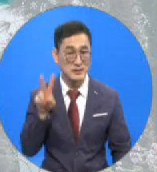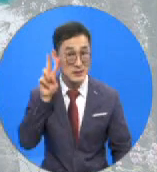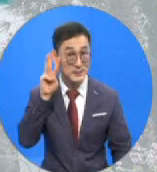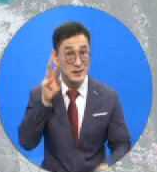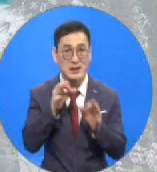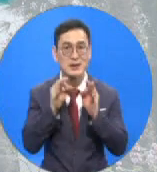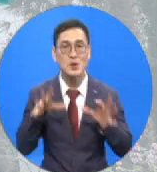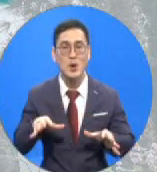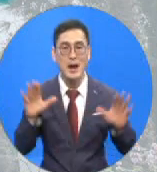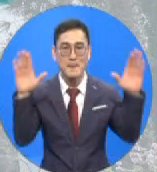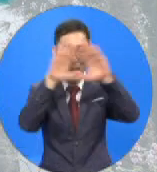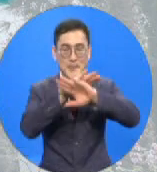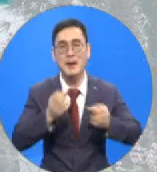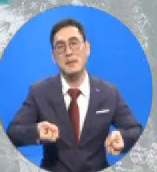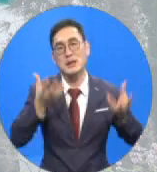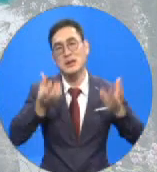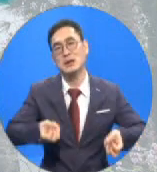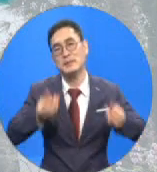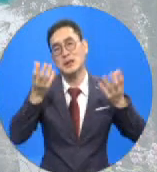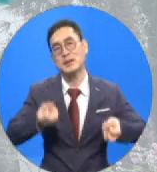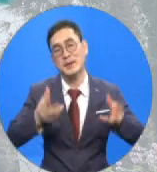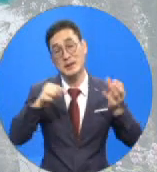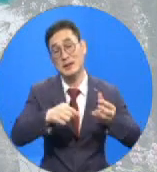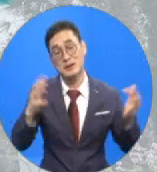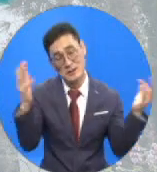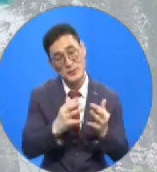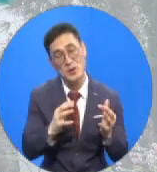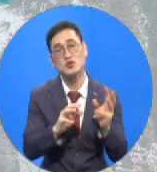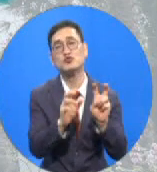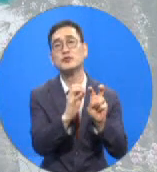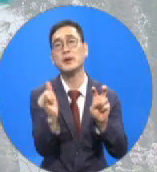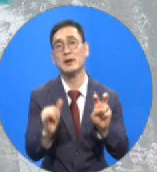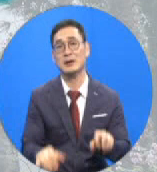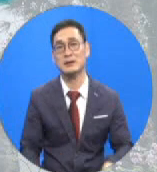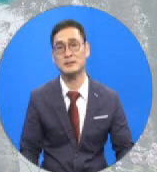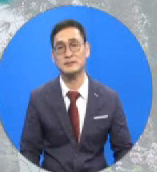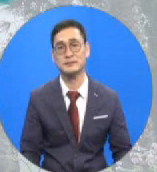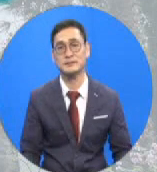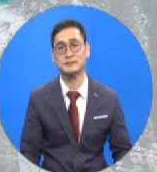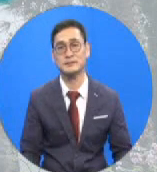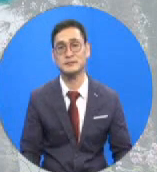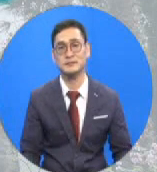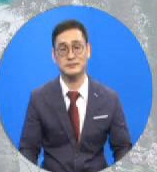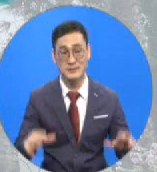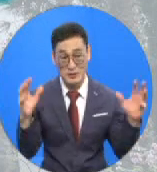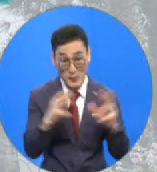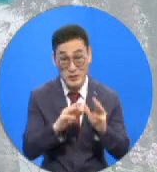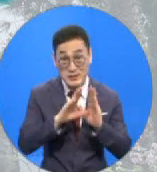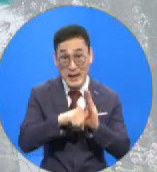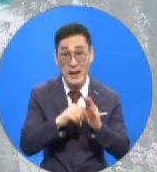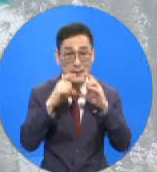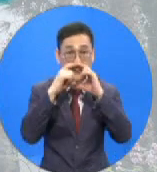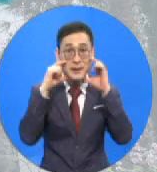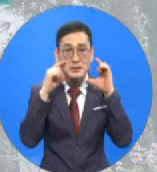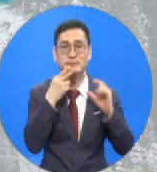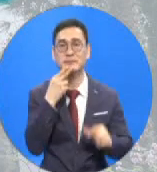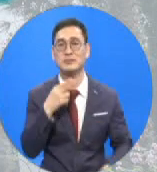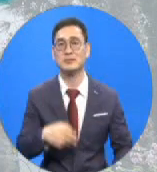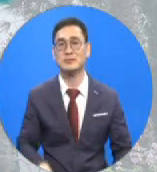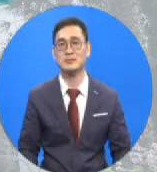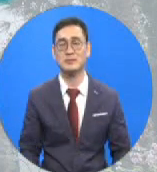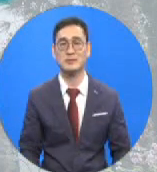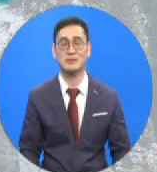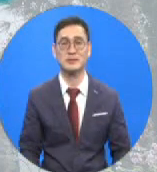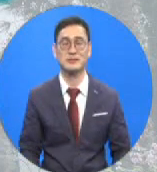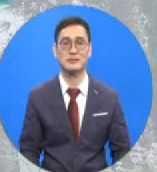파트 대고 약 숙명 정도가 참석을 했다 더욱이 파티 당시에는 마스크를 착용하지 않았다 이렇게 2가지 나오고